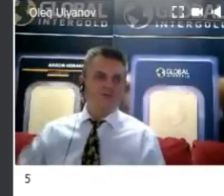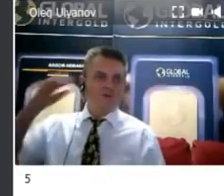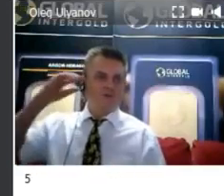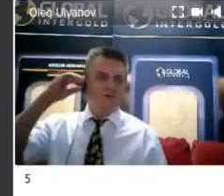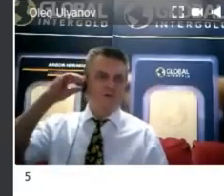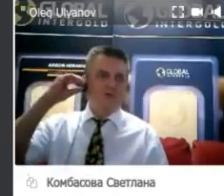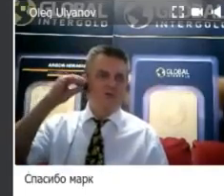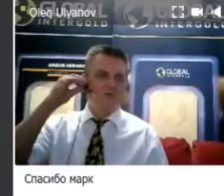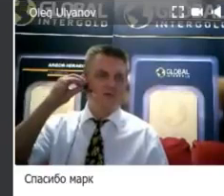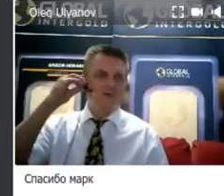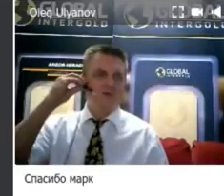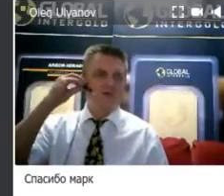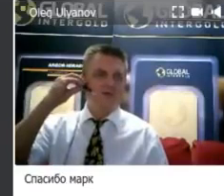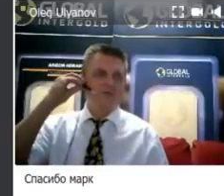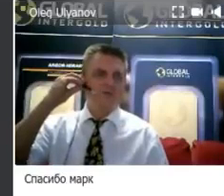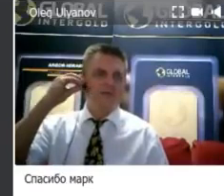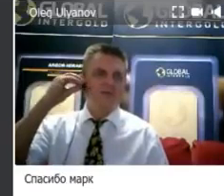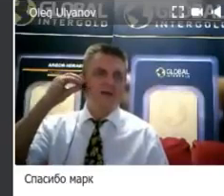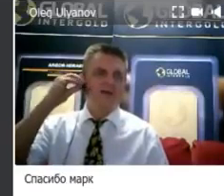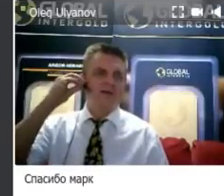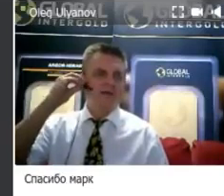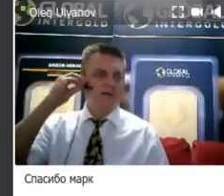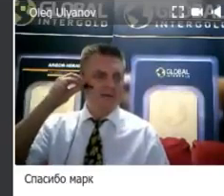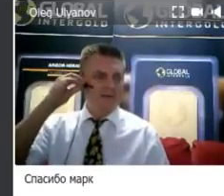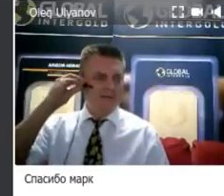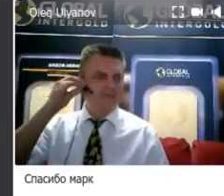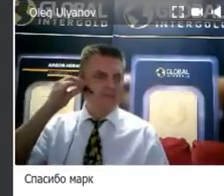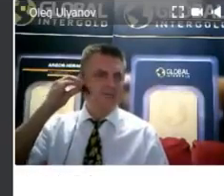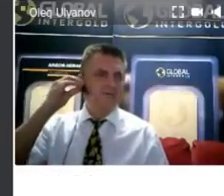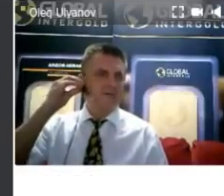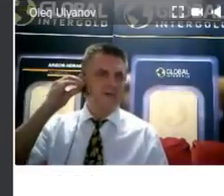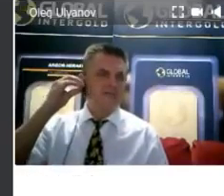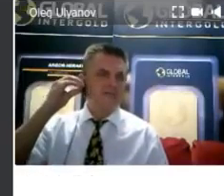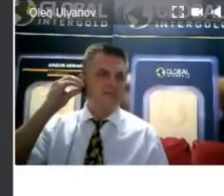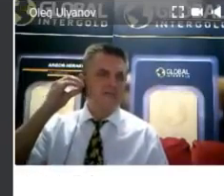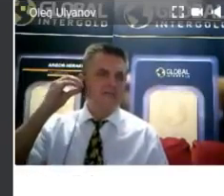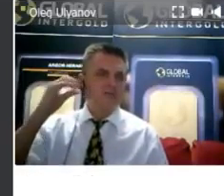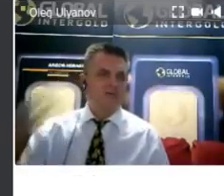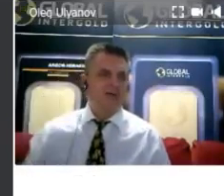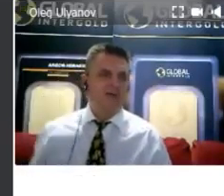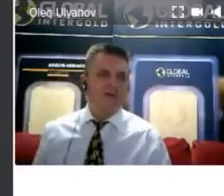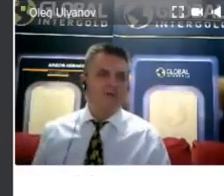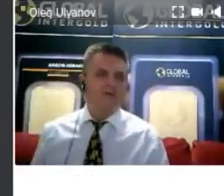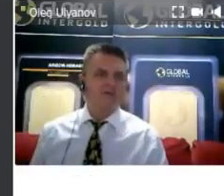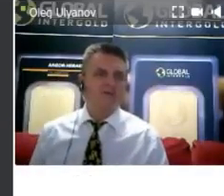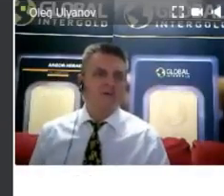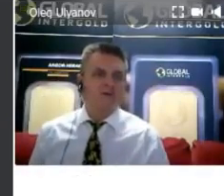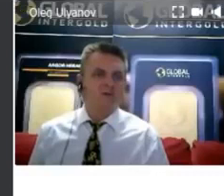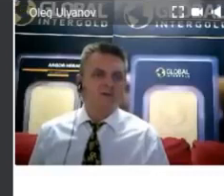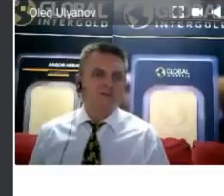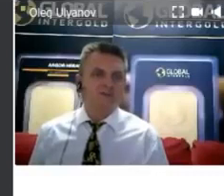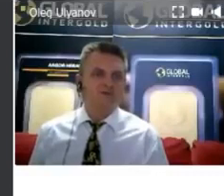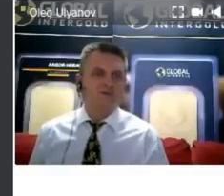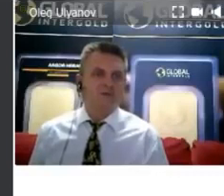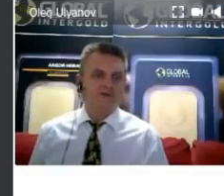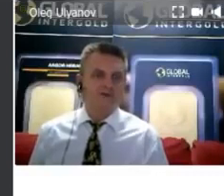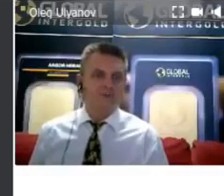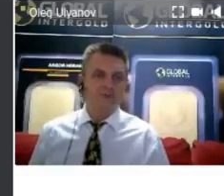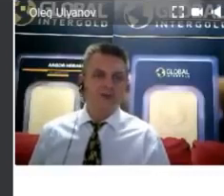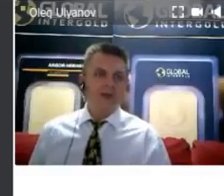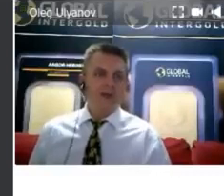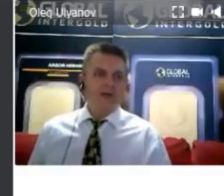Так, звук, ну я думаю, что должен быть нормально. Так, сейчас на 10, да, я прибавил звук, я думаю, сейчас будет все